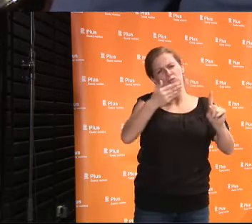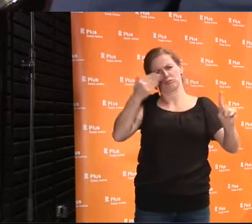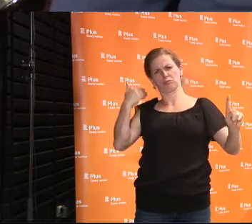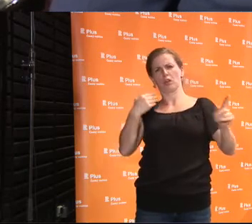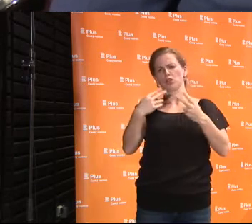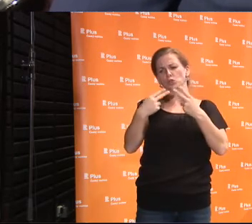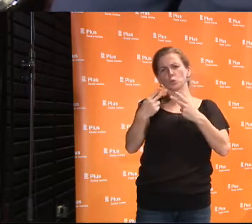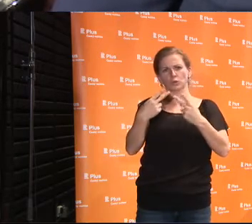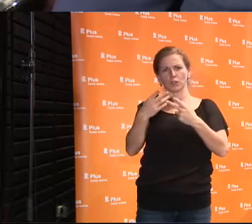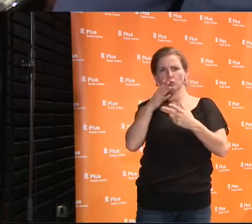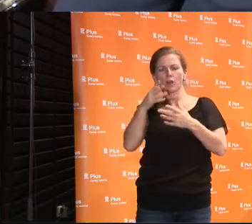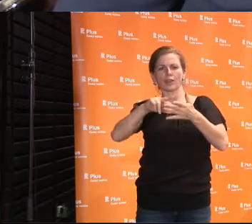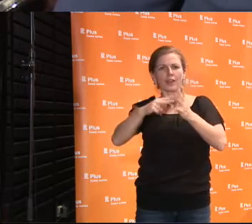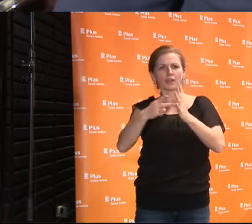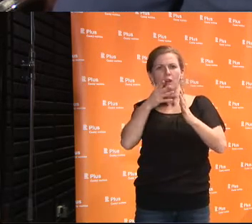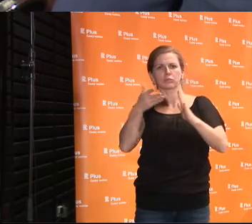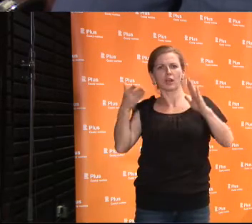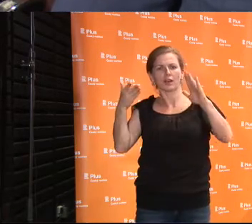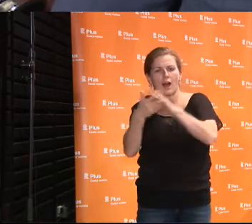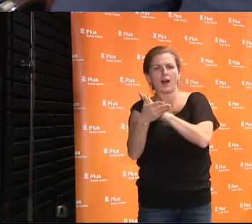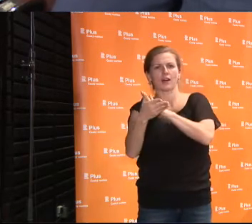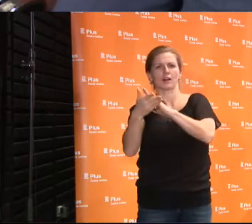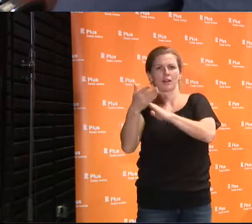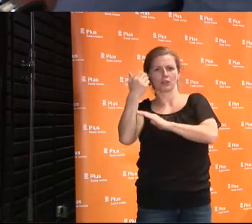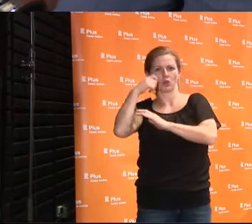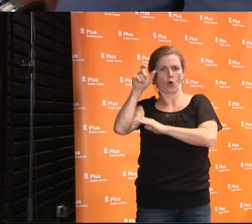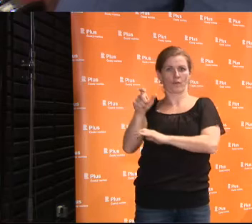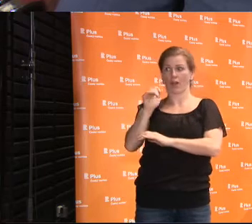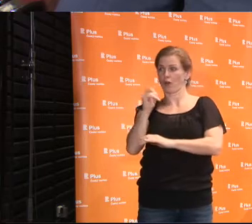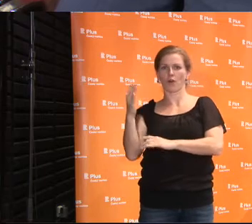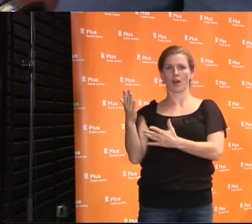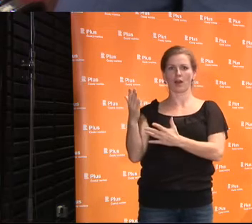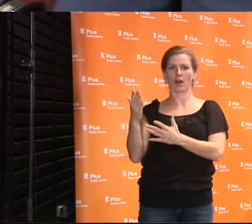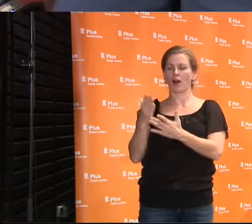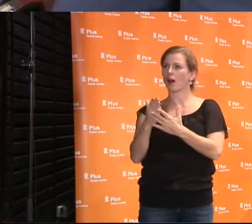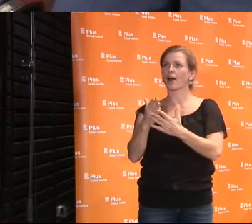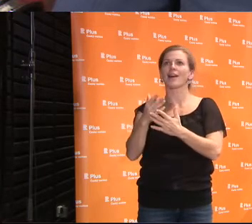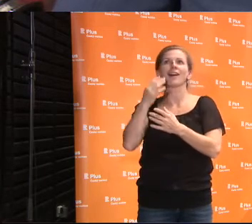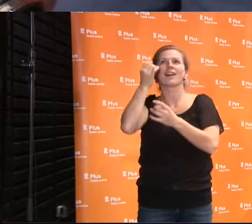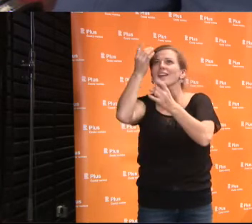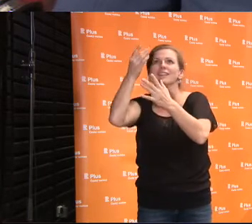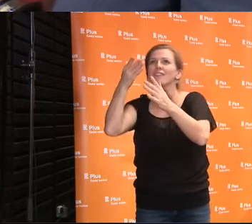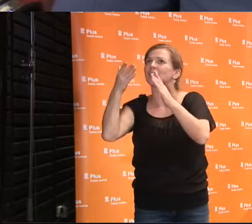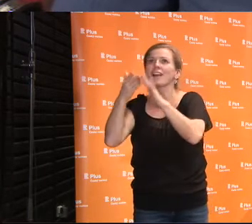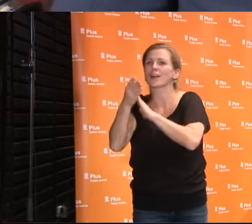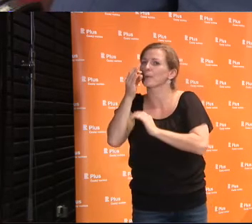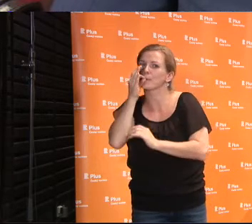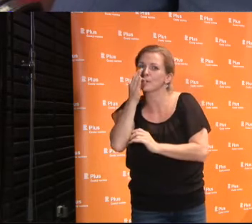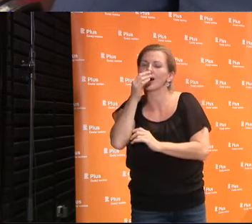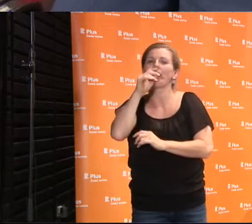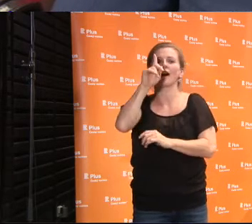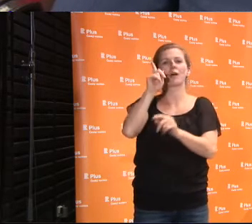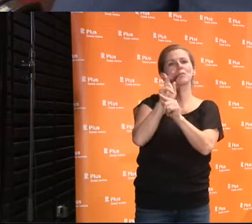jestli nenahradí jaksi technika digitální umělá inteligence člověka a v čem je vlastně nenahraditelný. Ale on je nenahraditelný někde